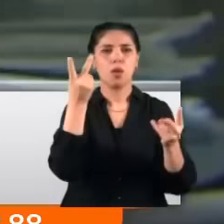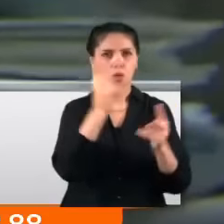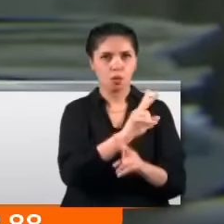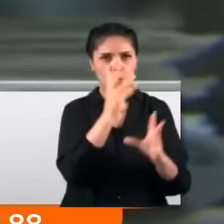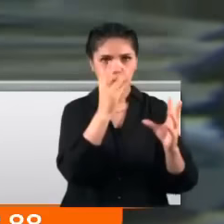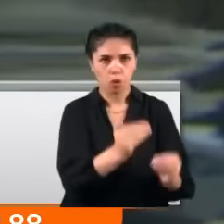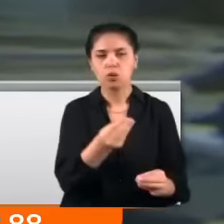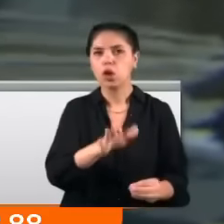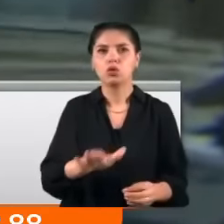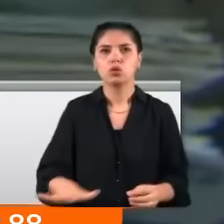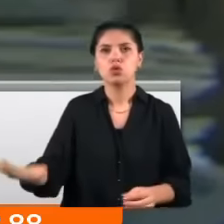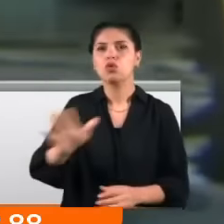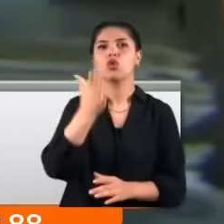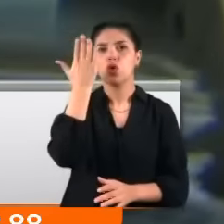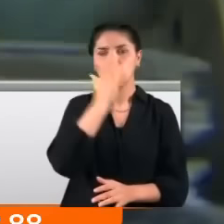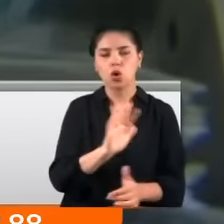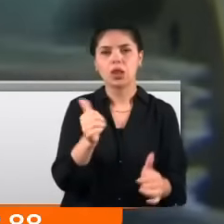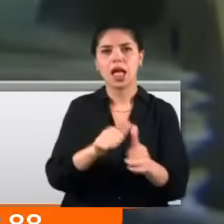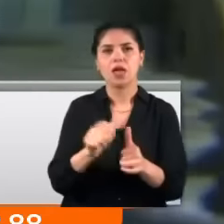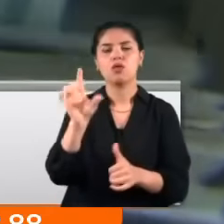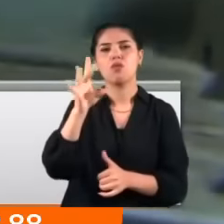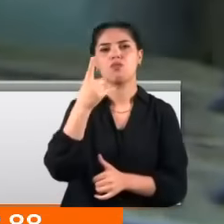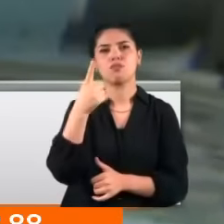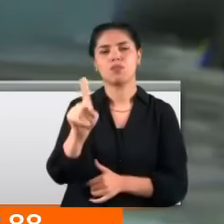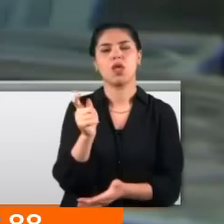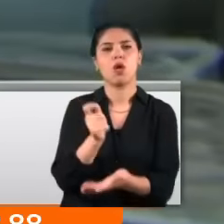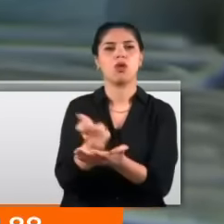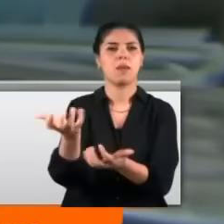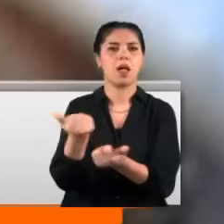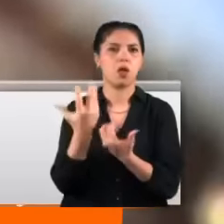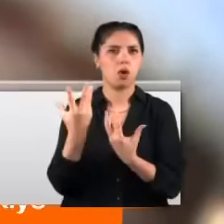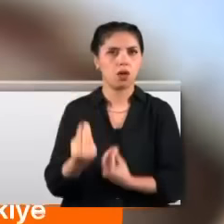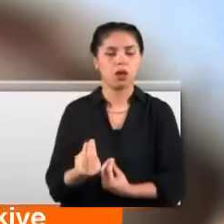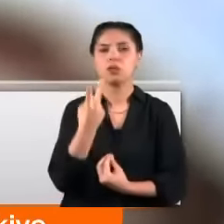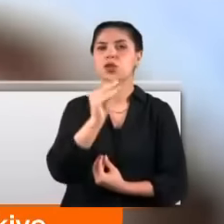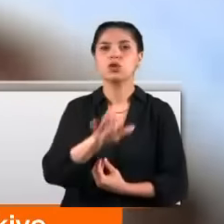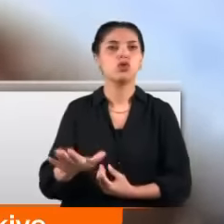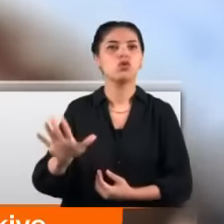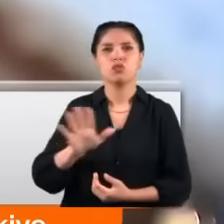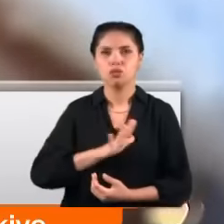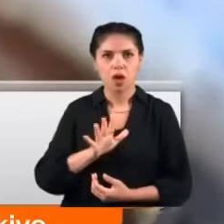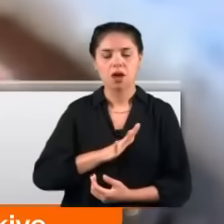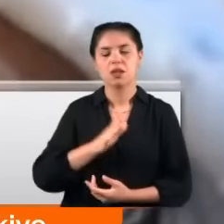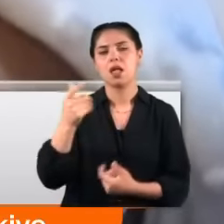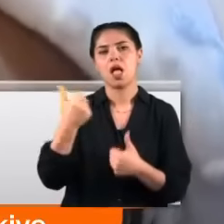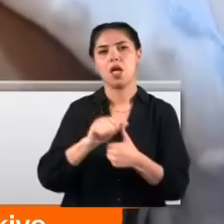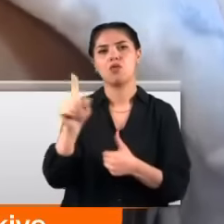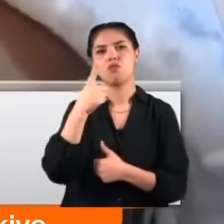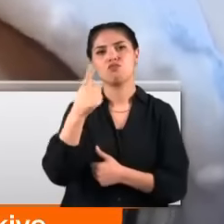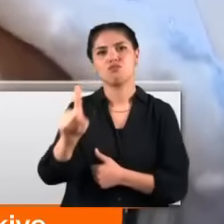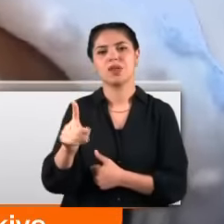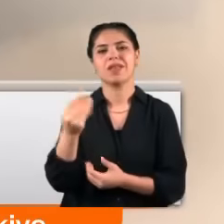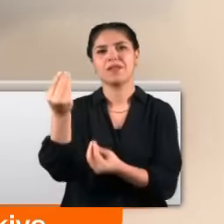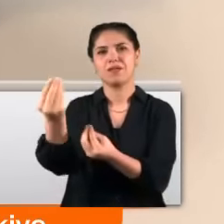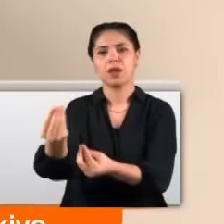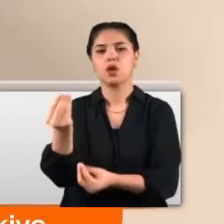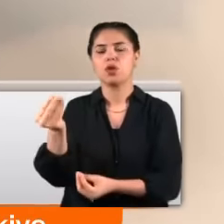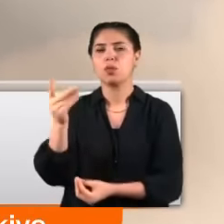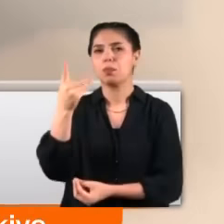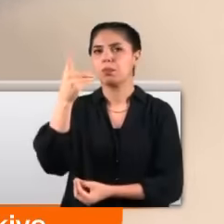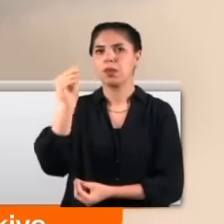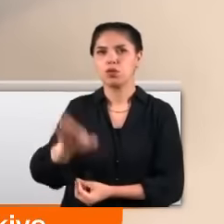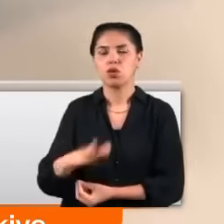durumunda çocukları yoksa eşi 15 bin lira ödeme alacak. İki çocuğu varsa eşe 10 bin lira verilirken çocuk başına